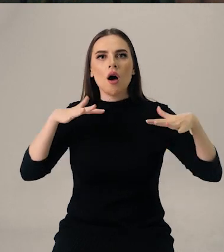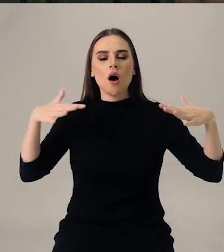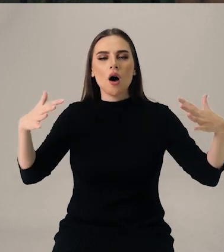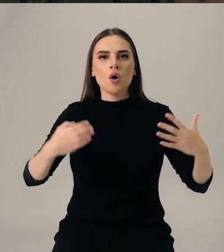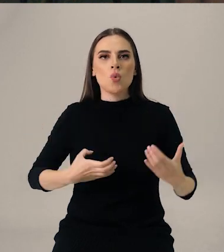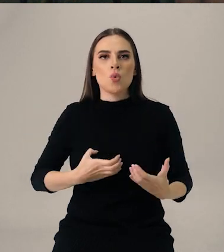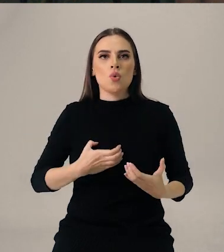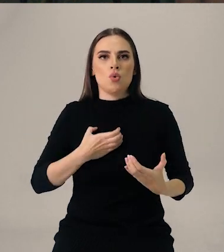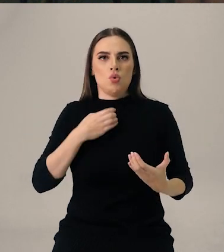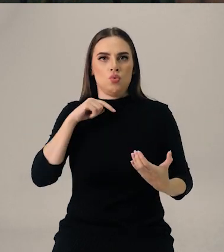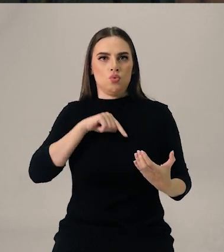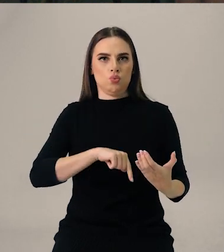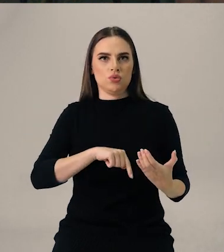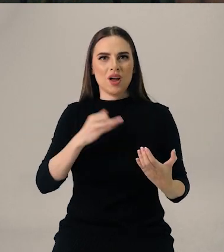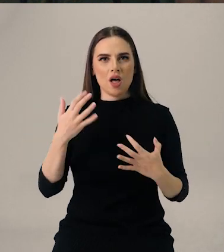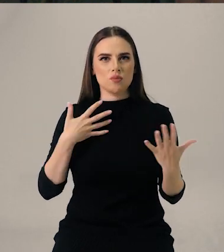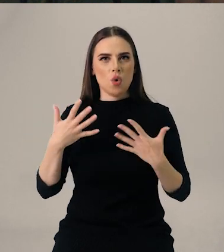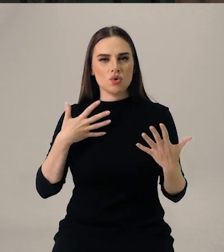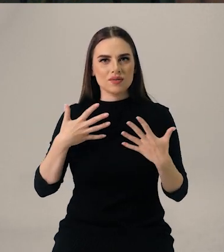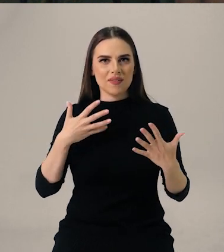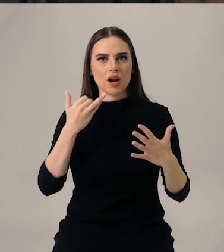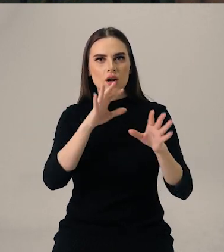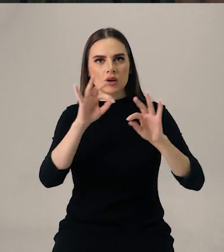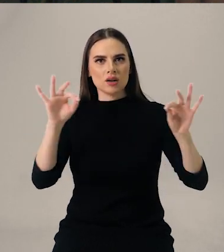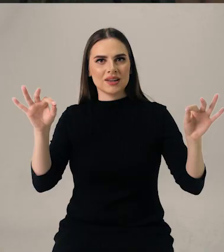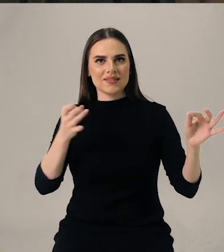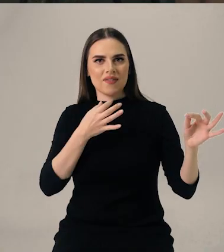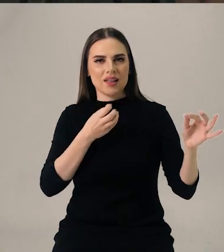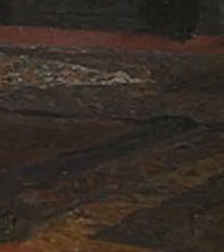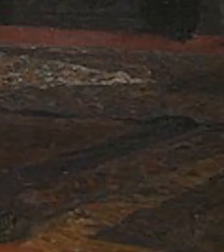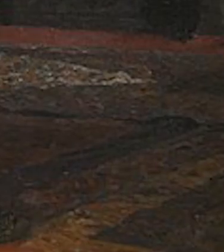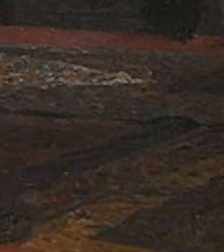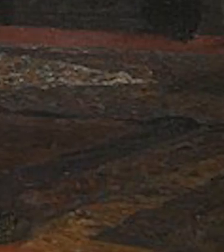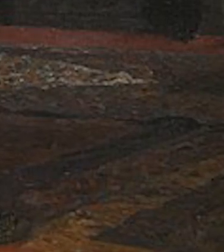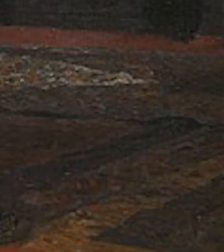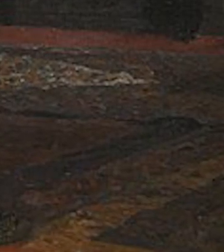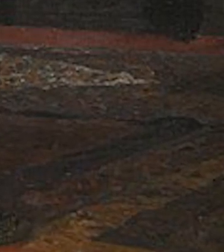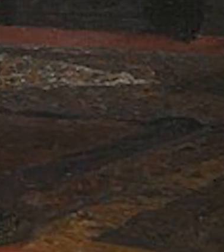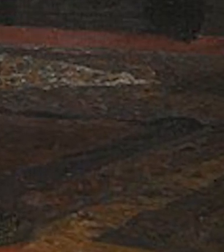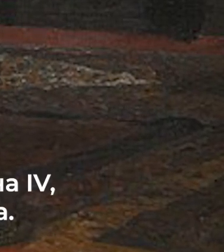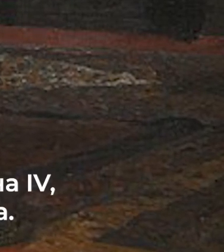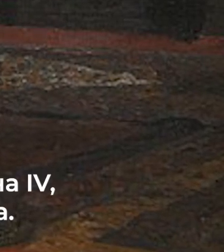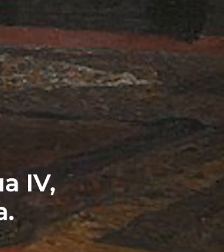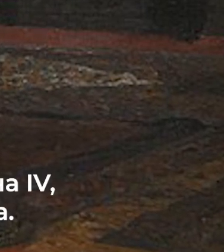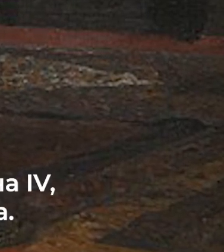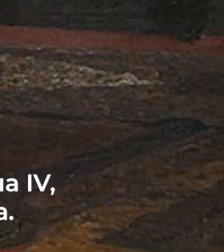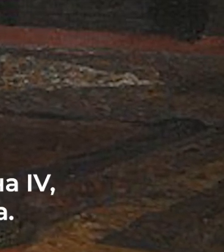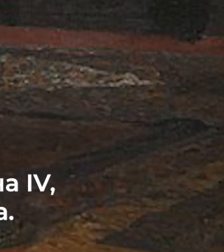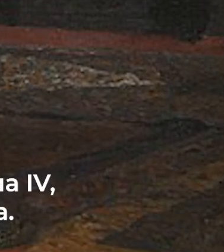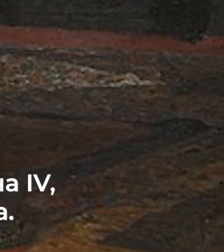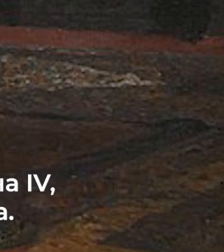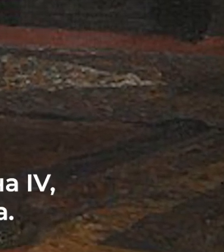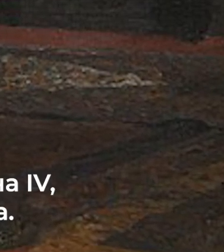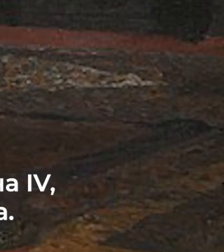наводила ужас и сюжетом, и атмосферой, и подбором цветов. Темная комната с ярко-красным ковром, искривленное